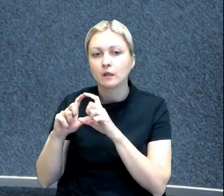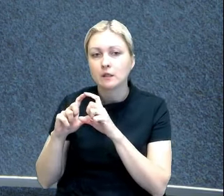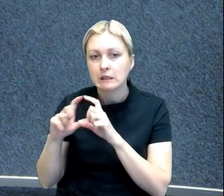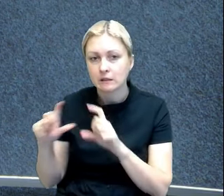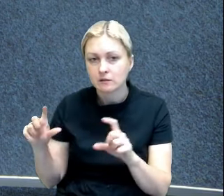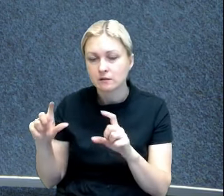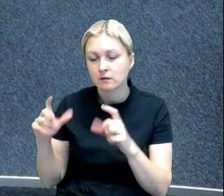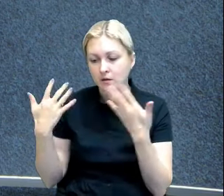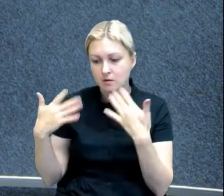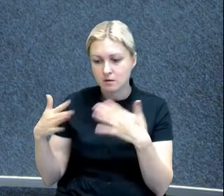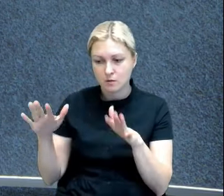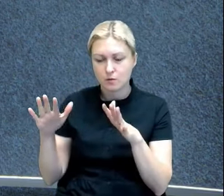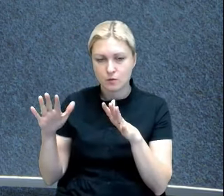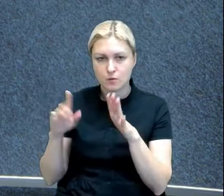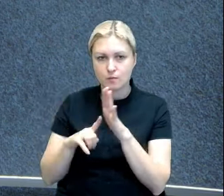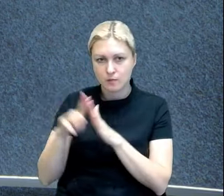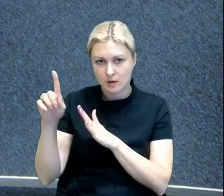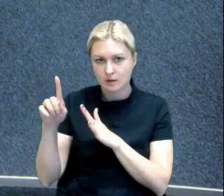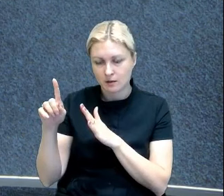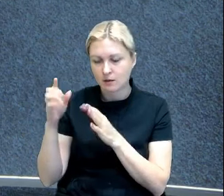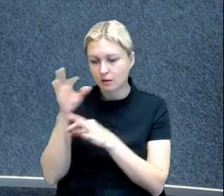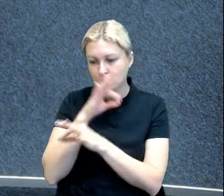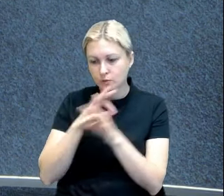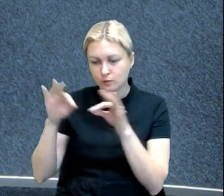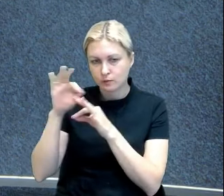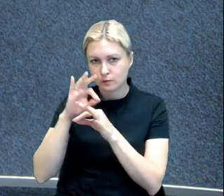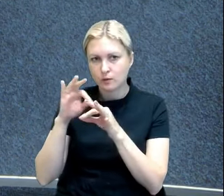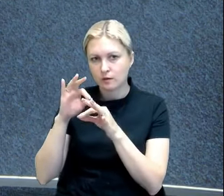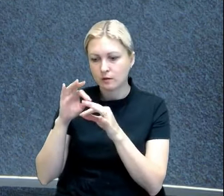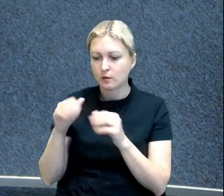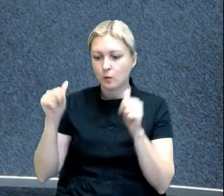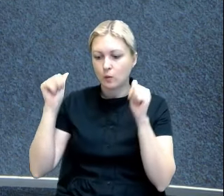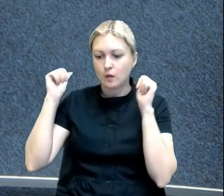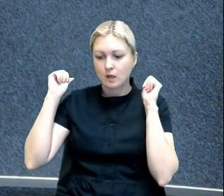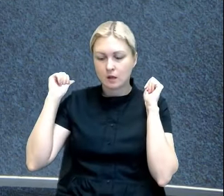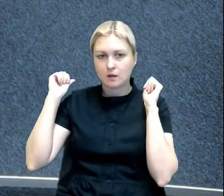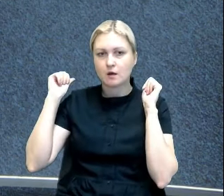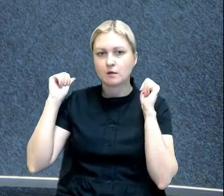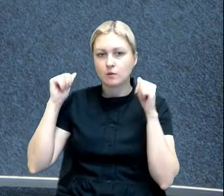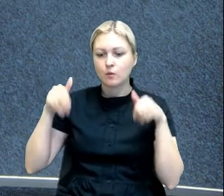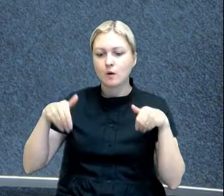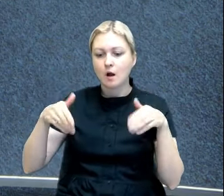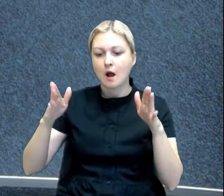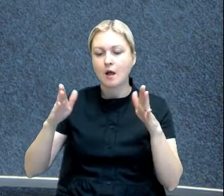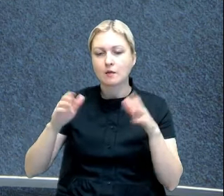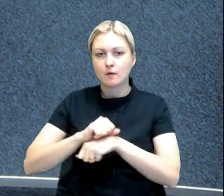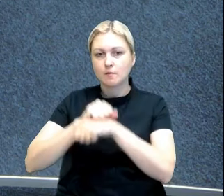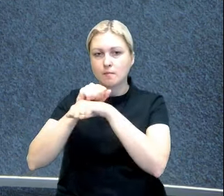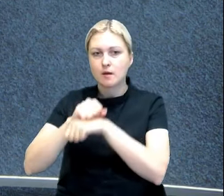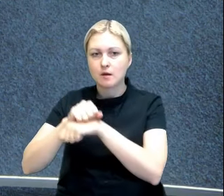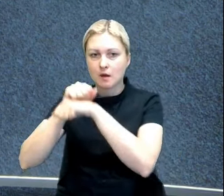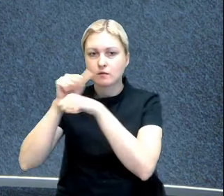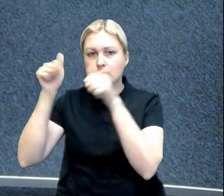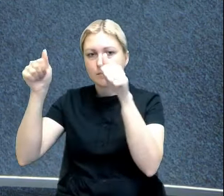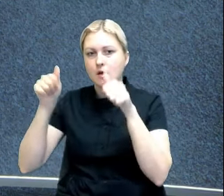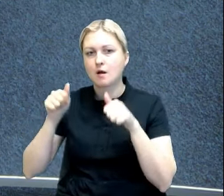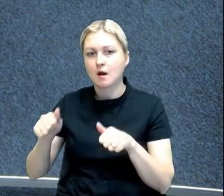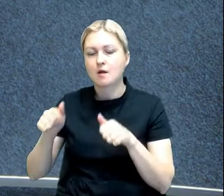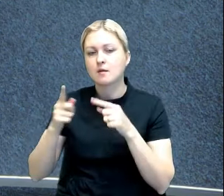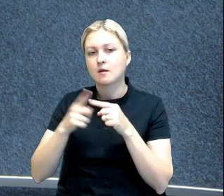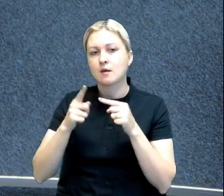garsiau tuoj čia už už mūsų nugaros gatvėj atsiranda piketai plakatai kurių tarybos nariai